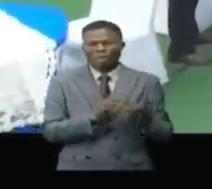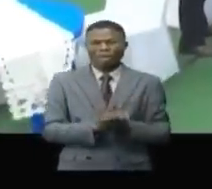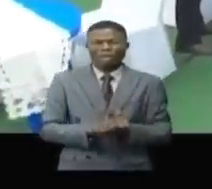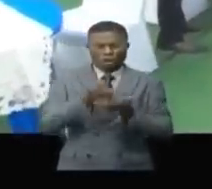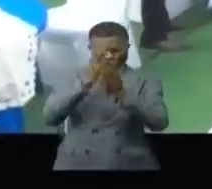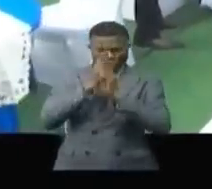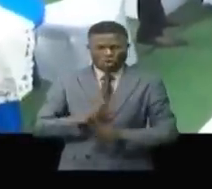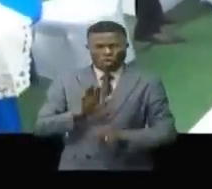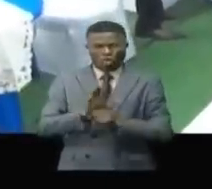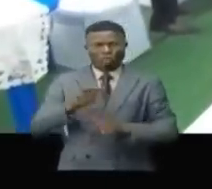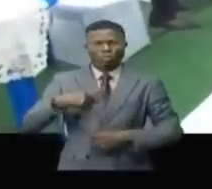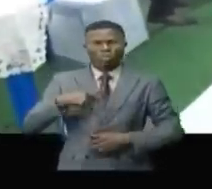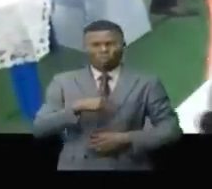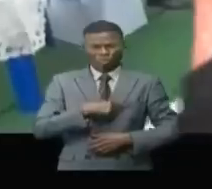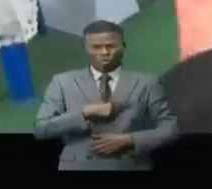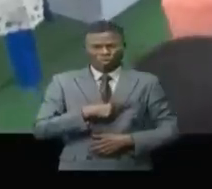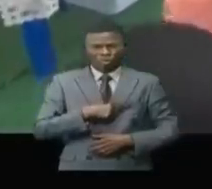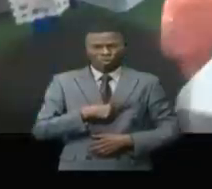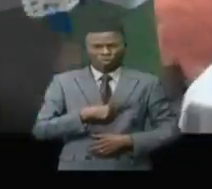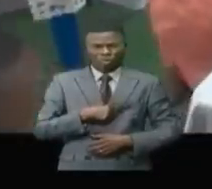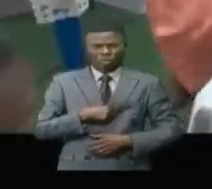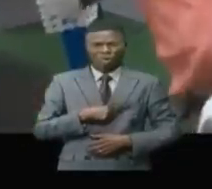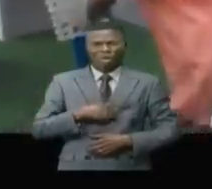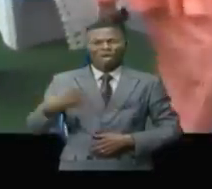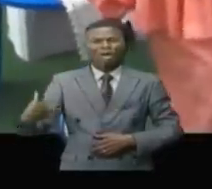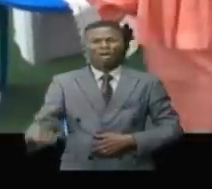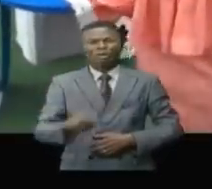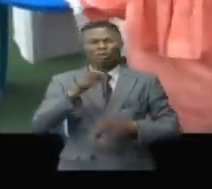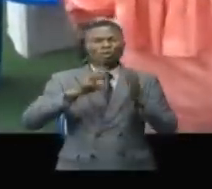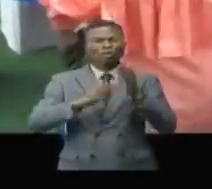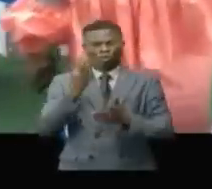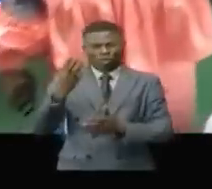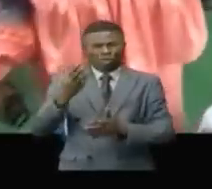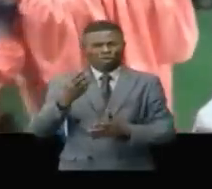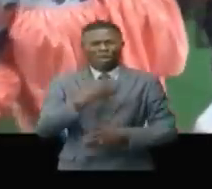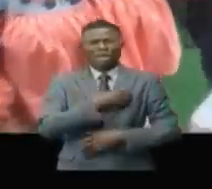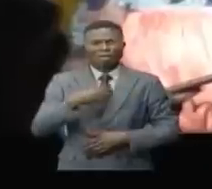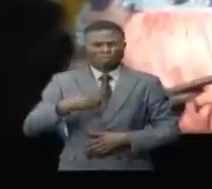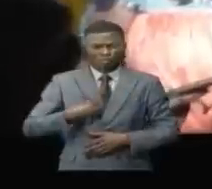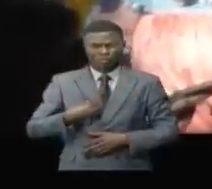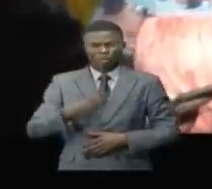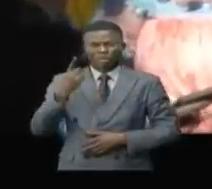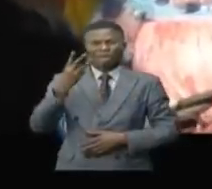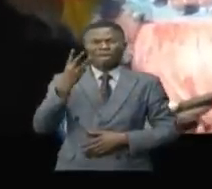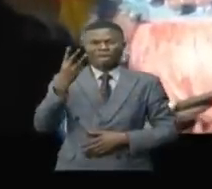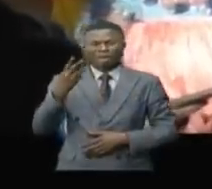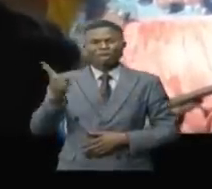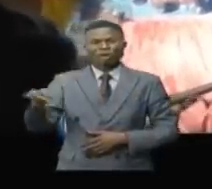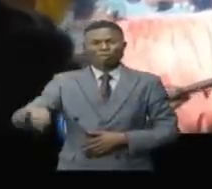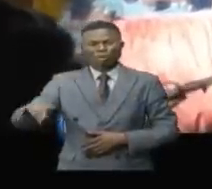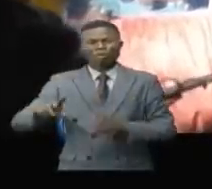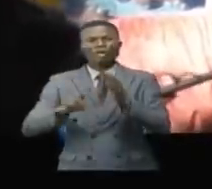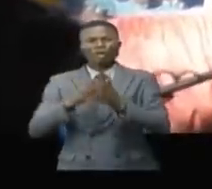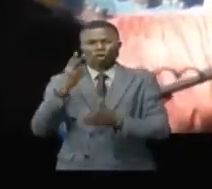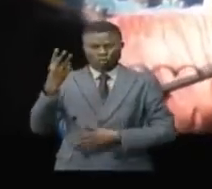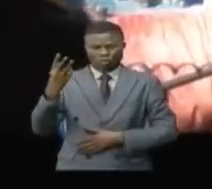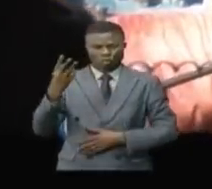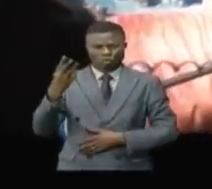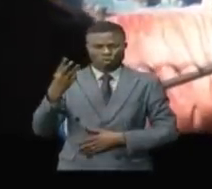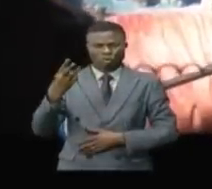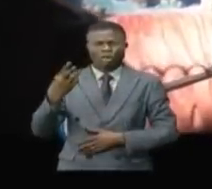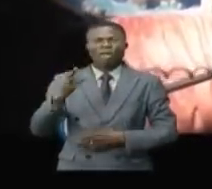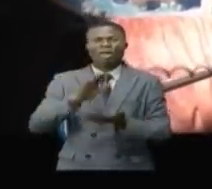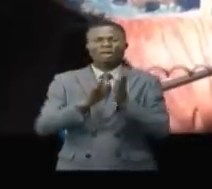honneur d'avoir décroché une troisième femme, c'est-à-dire une troisième province qui va être